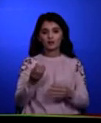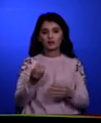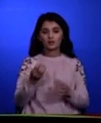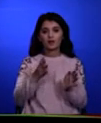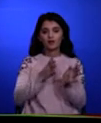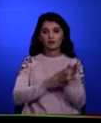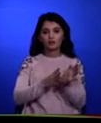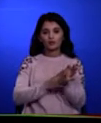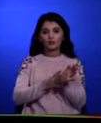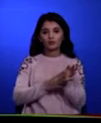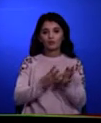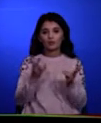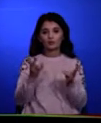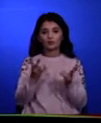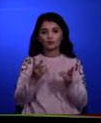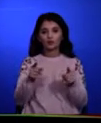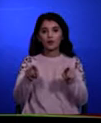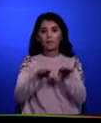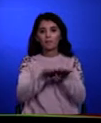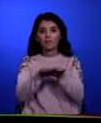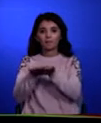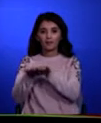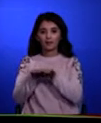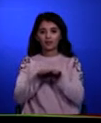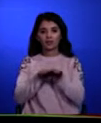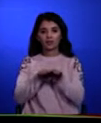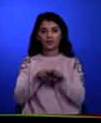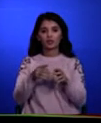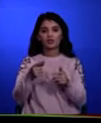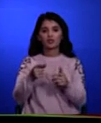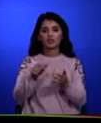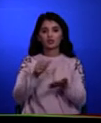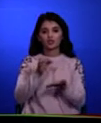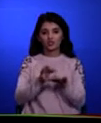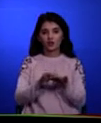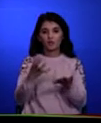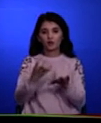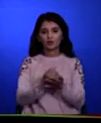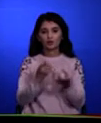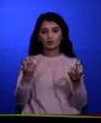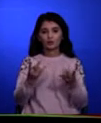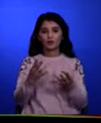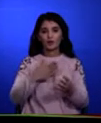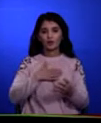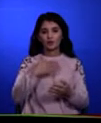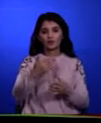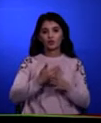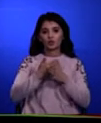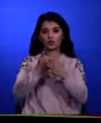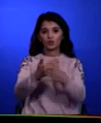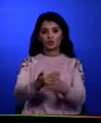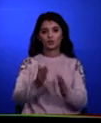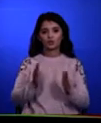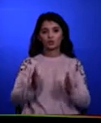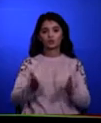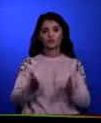90 hosil bo'ladigan bir xil javoblarni topishimiz lozim. Men sizlarga yordam beraman.